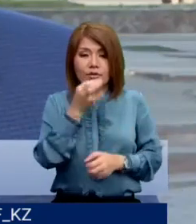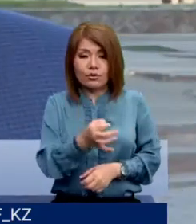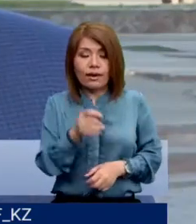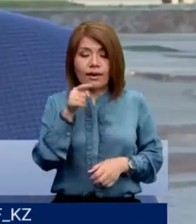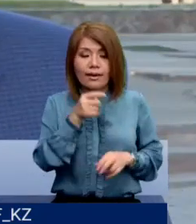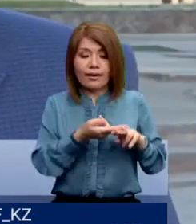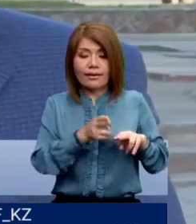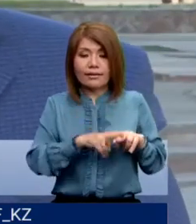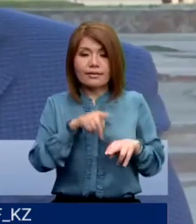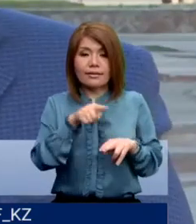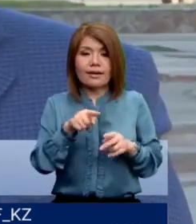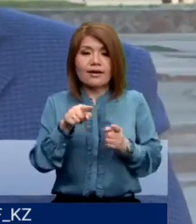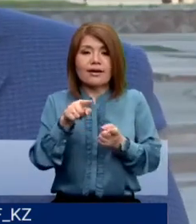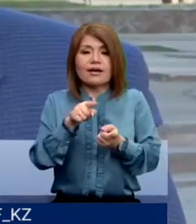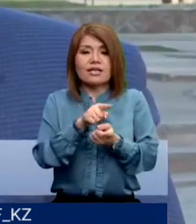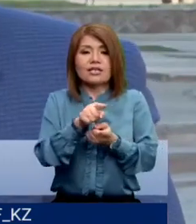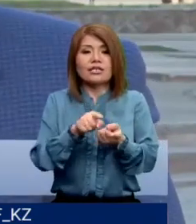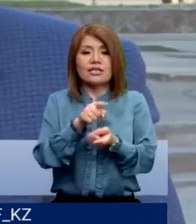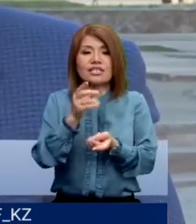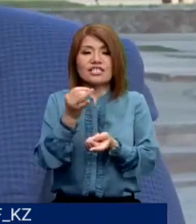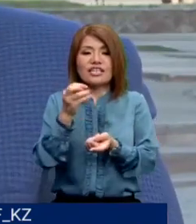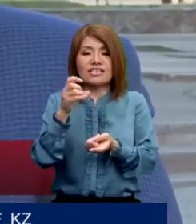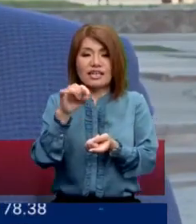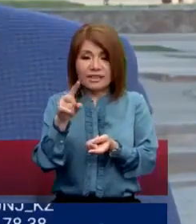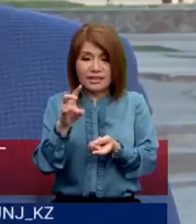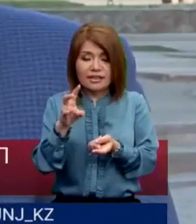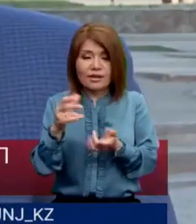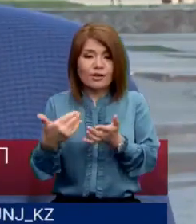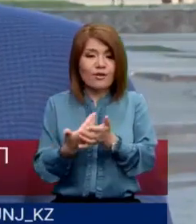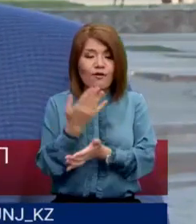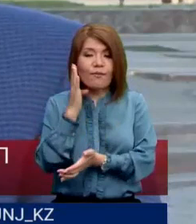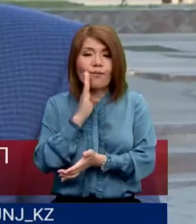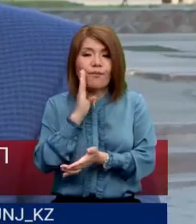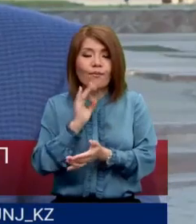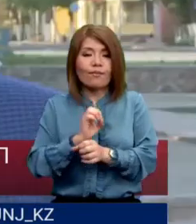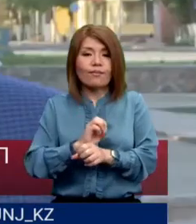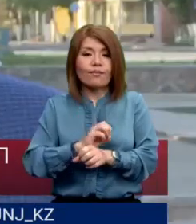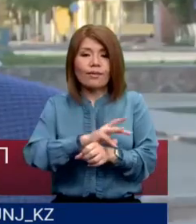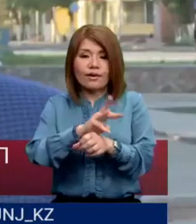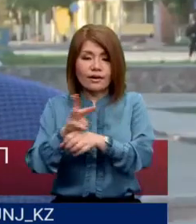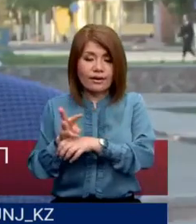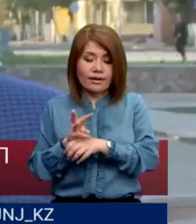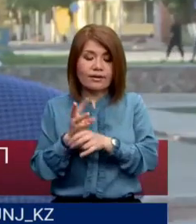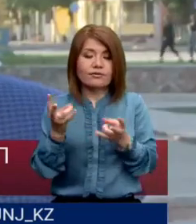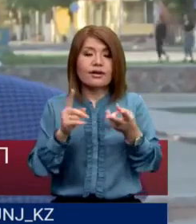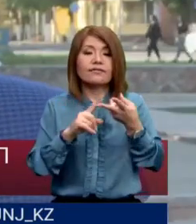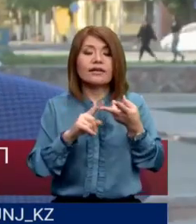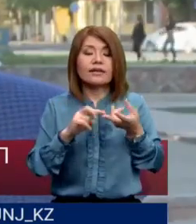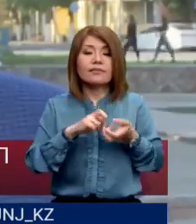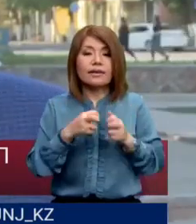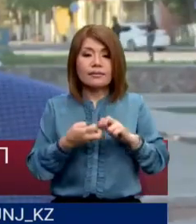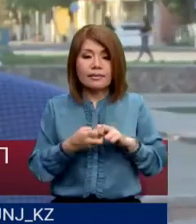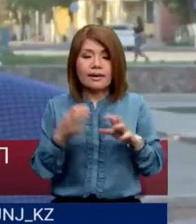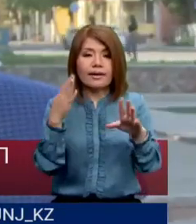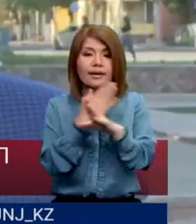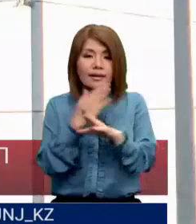бұл осы Жезқазған қаласының тұрғындарын таза суын, ауыз суымен қамтамасыз ету. Екінші мәселесі